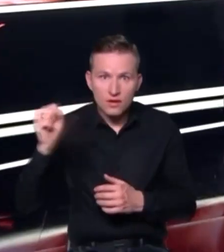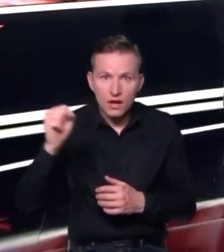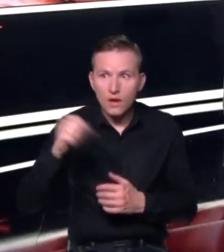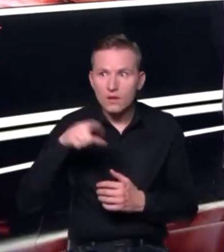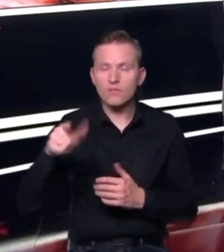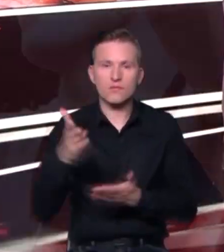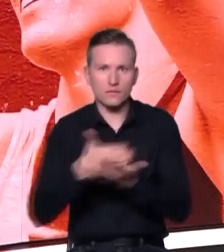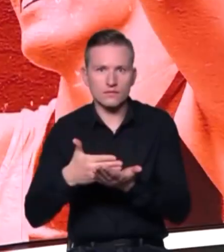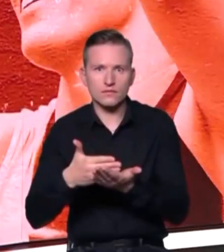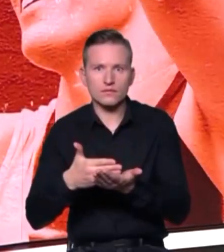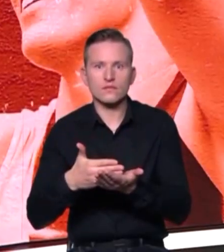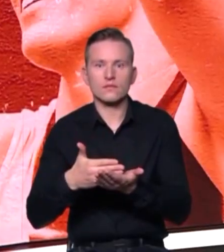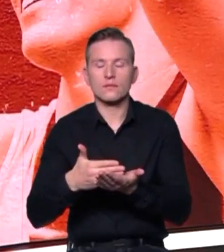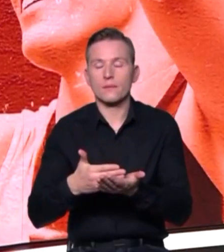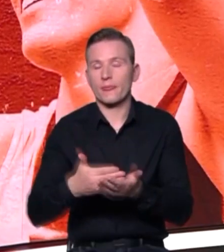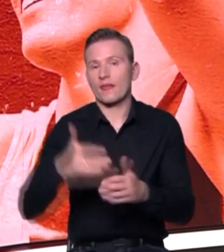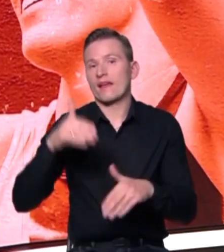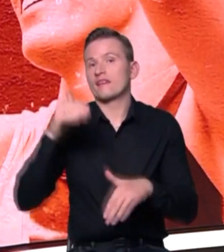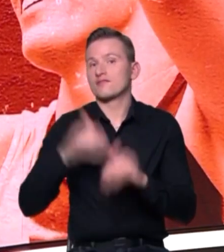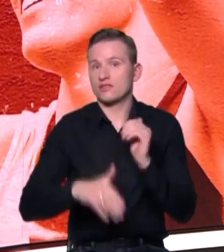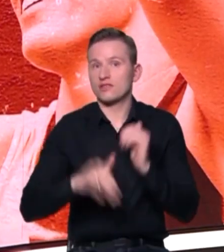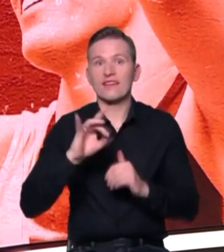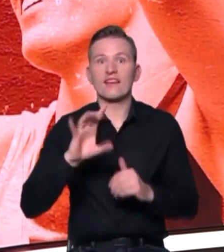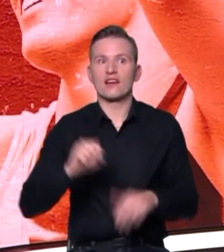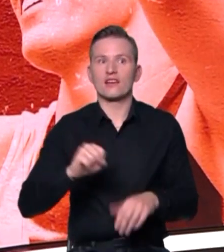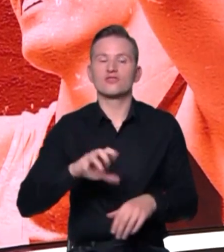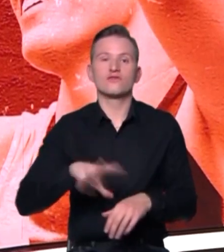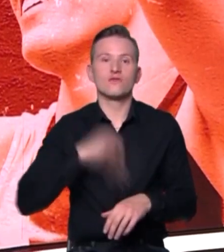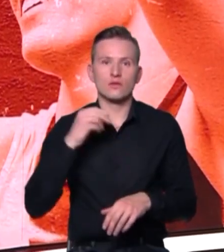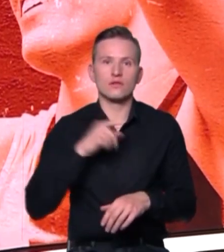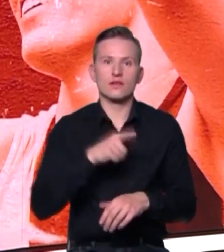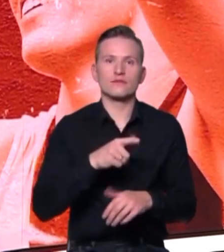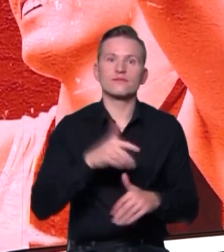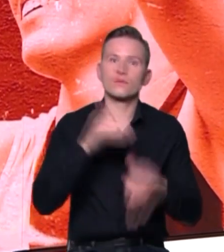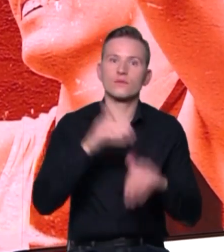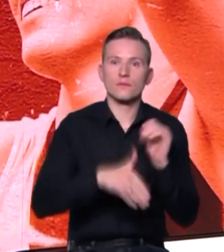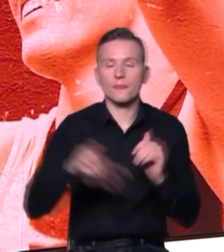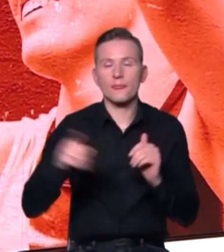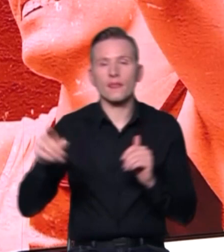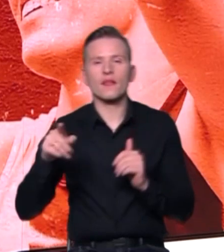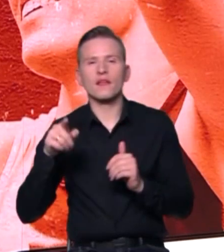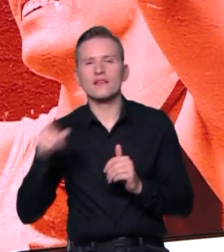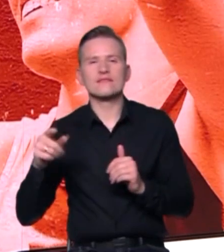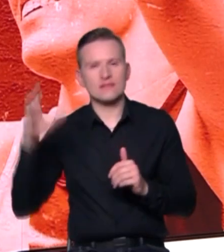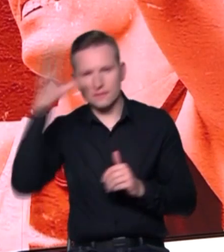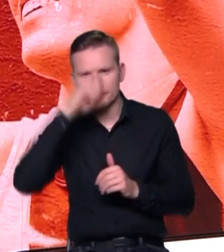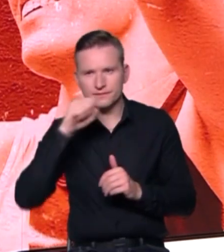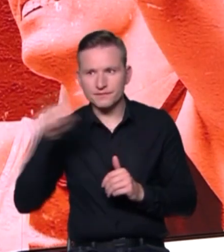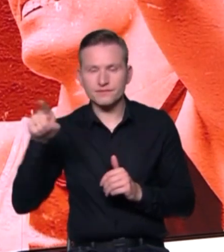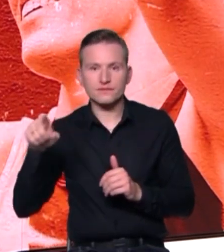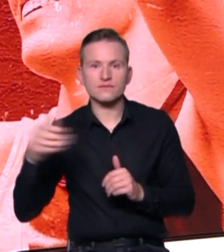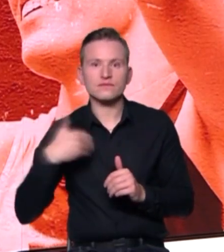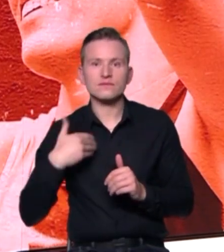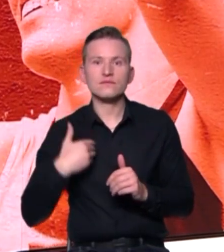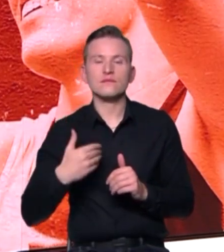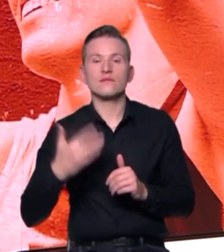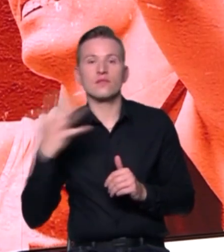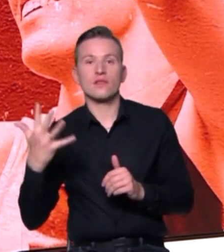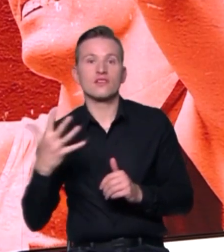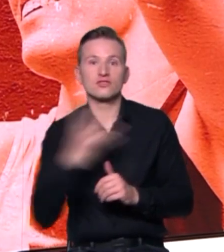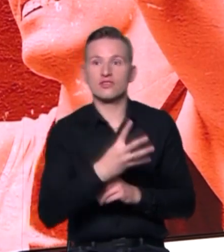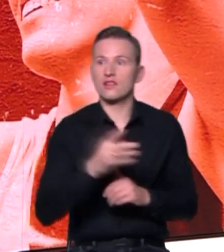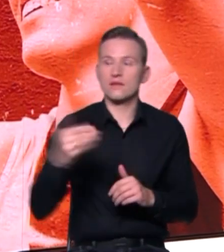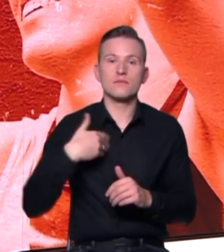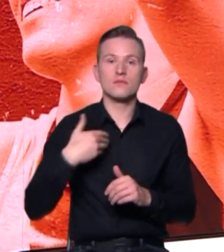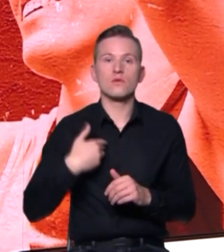ale na szczęście i za co duże brawa dla Igi Świątek, zapomniała o tym, co się wydarzyło, o tym też, że miała przy 5-4 piłkę meczową